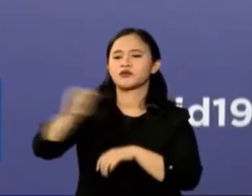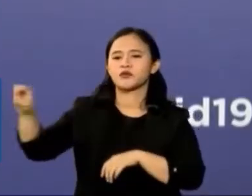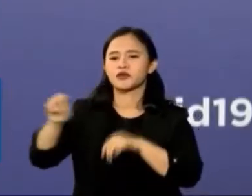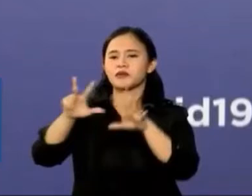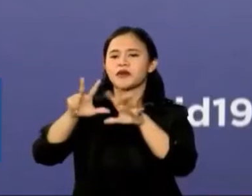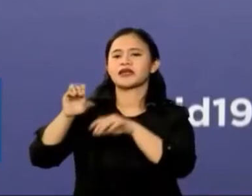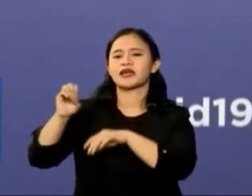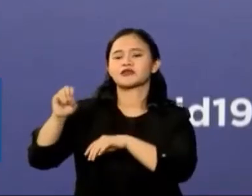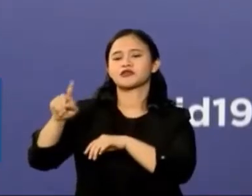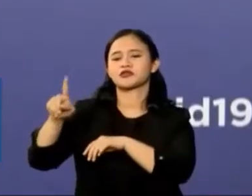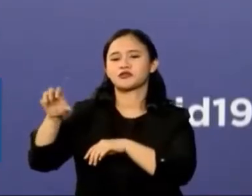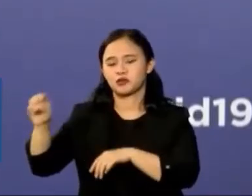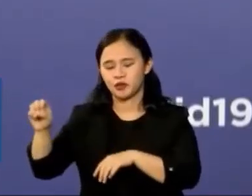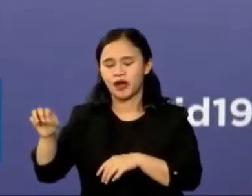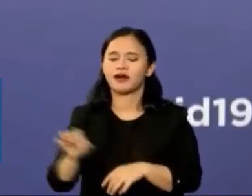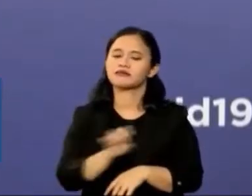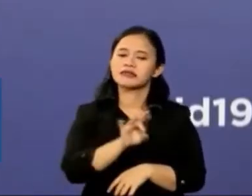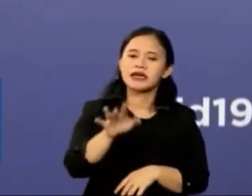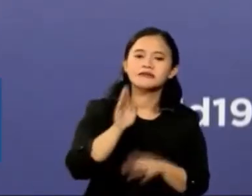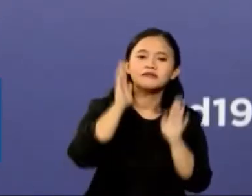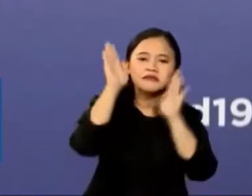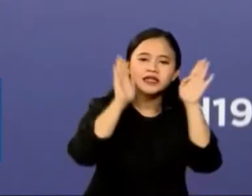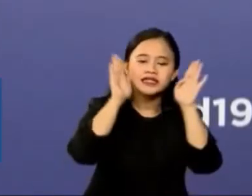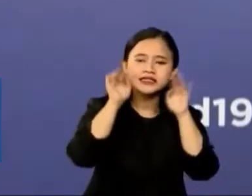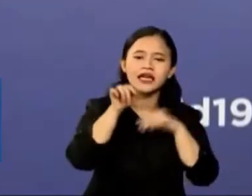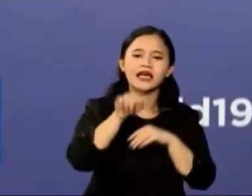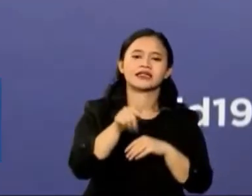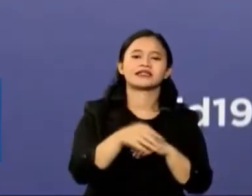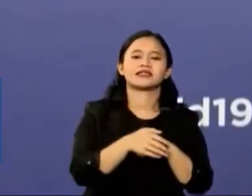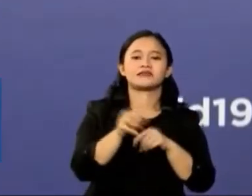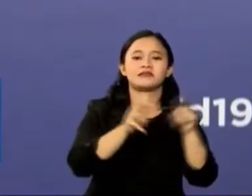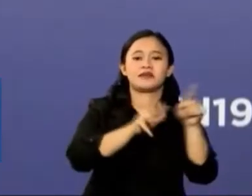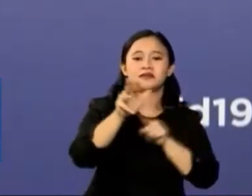Kemudian kalau kita lihat Malaysia, 19.120.